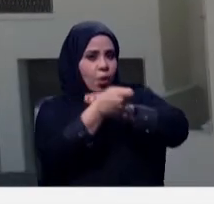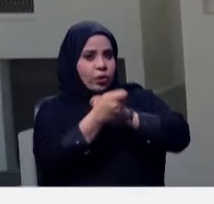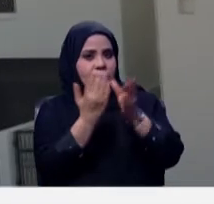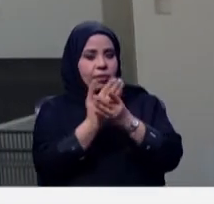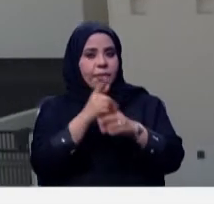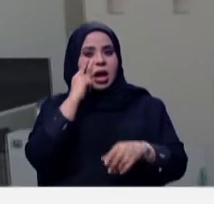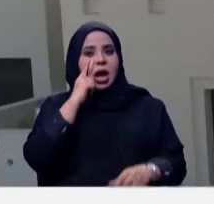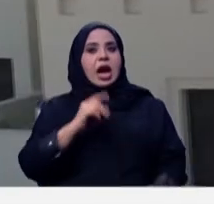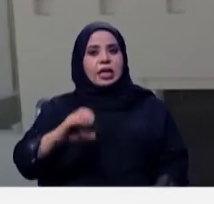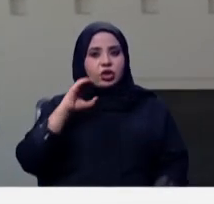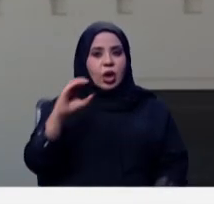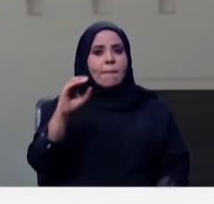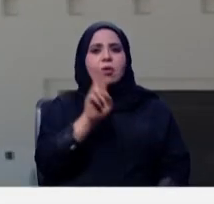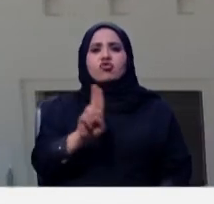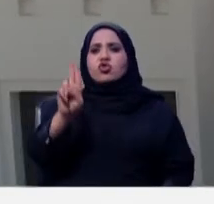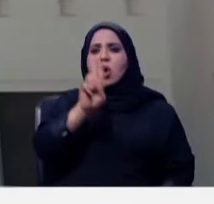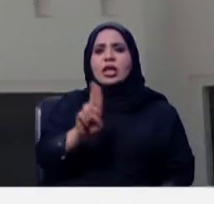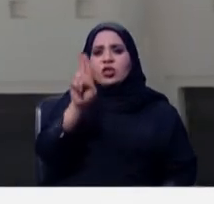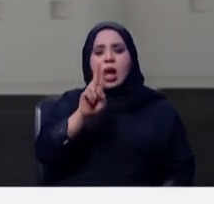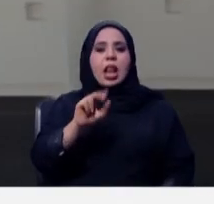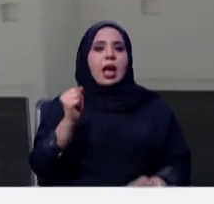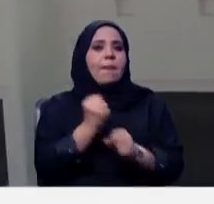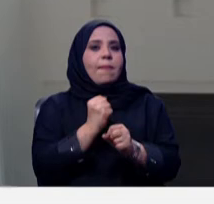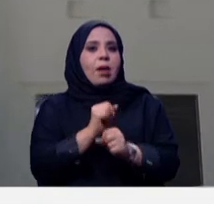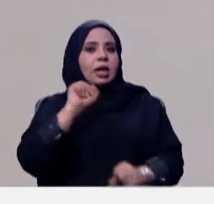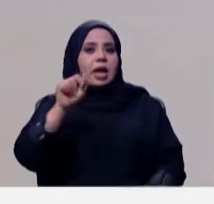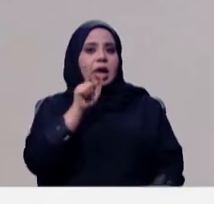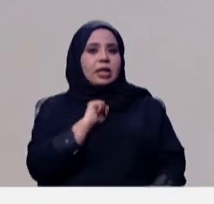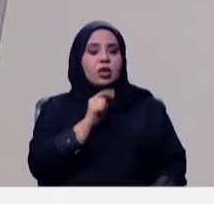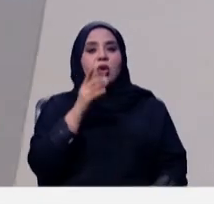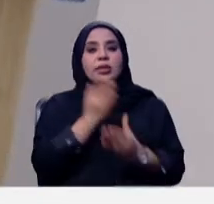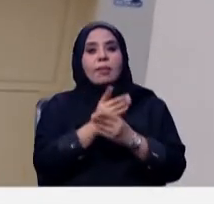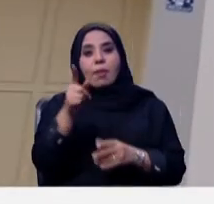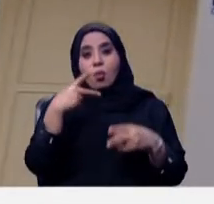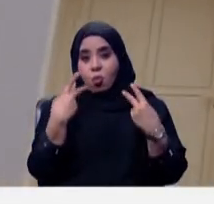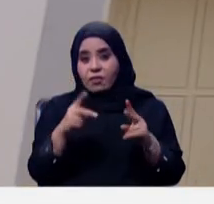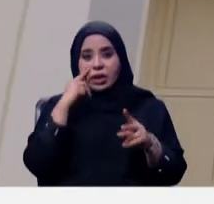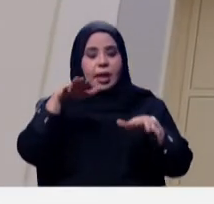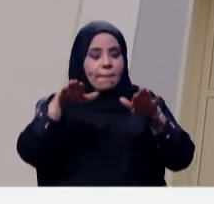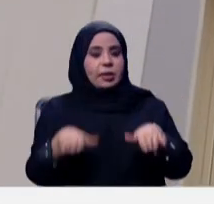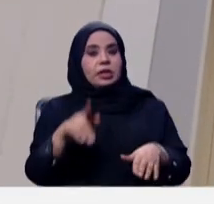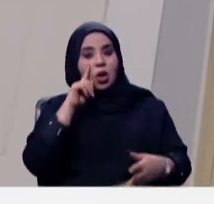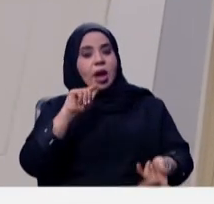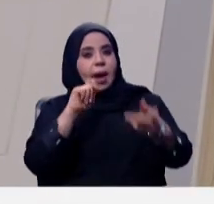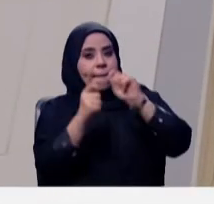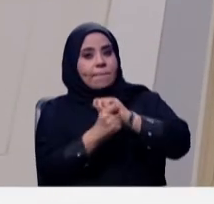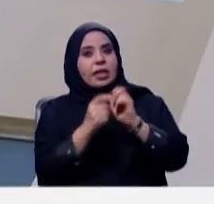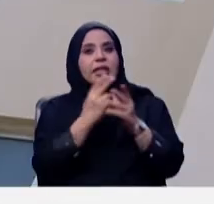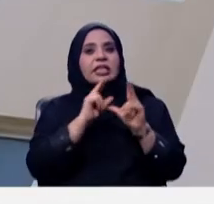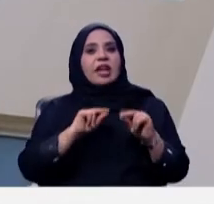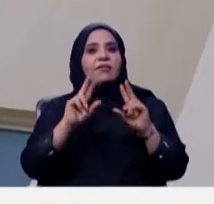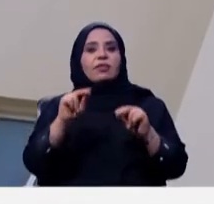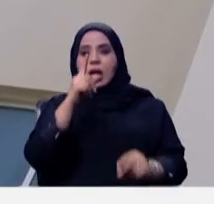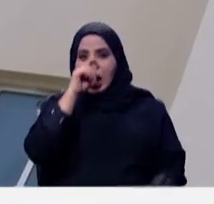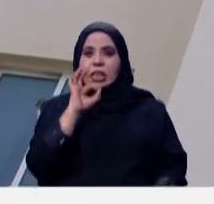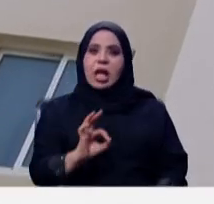المطلوبة والرد على استفسارات الأعضاء المتعلقة بهذا الشأن، مفيدة بأن موافقات المجالس على التعديلات